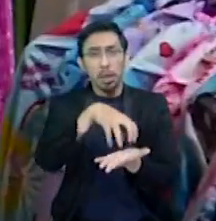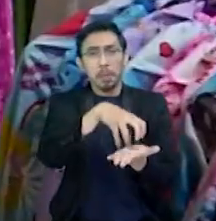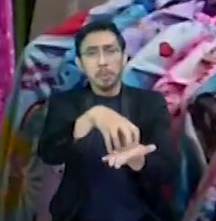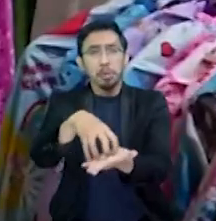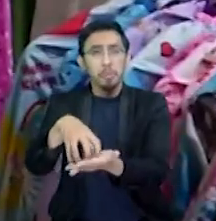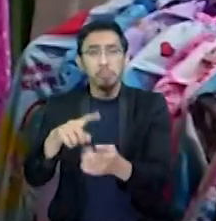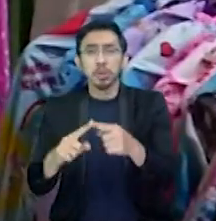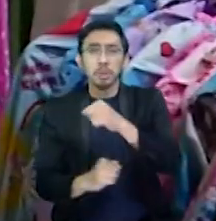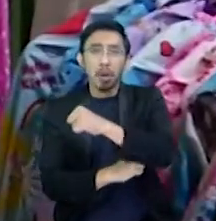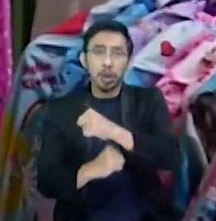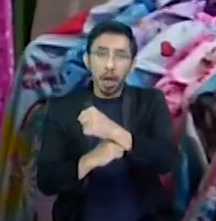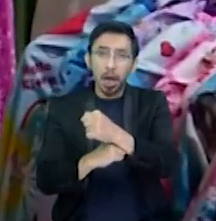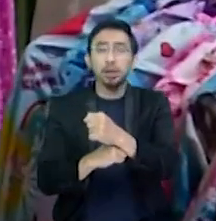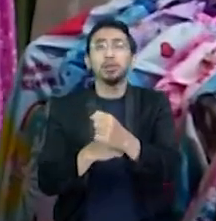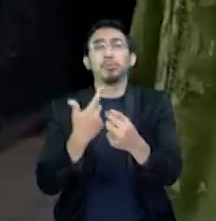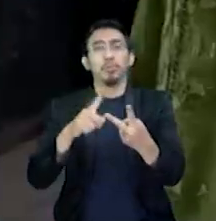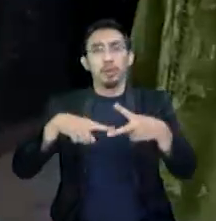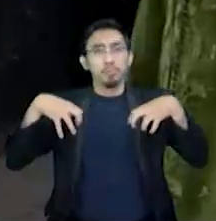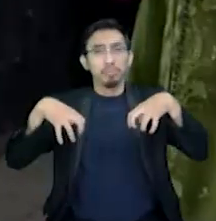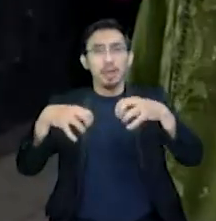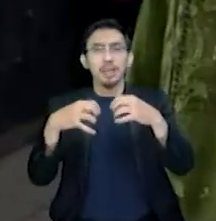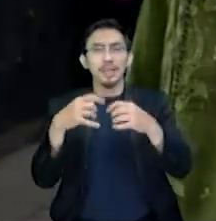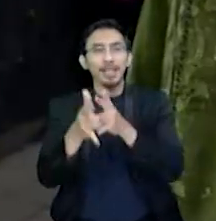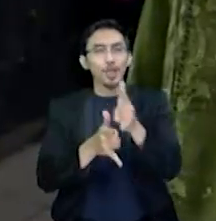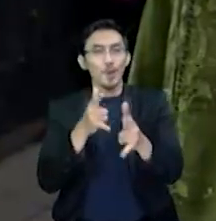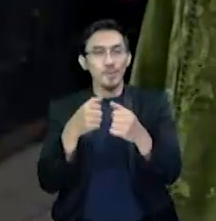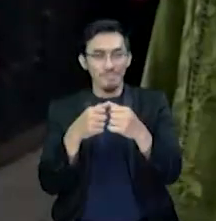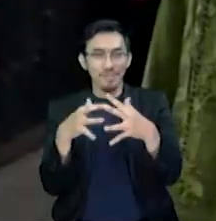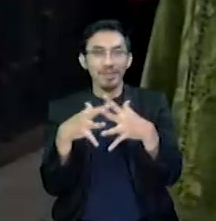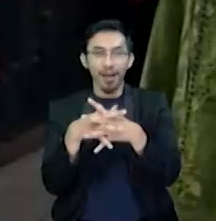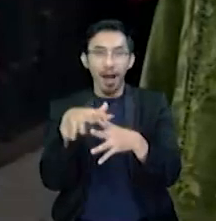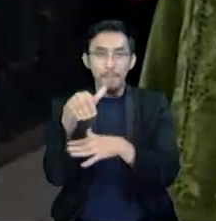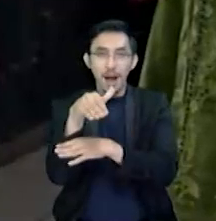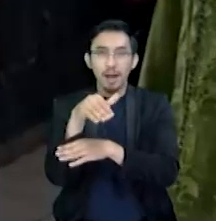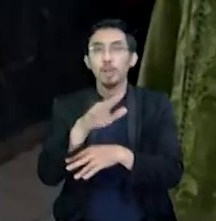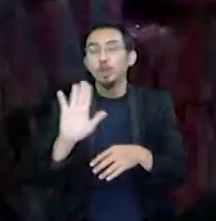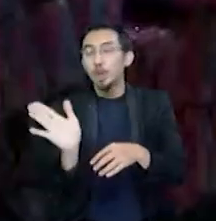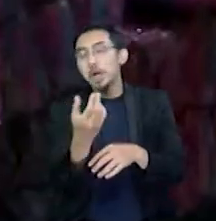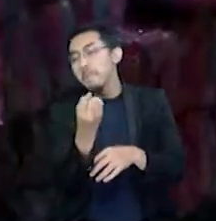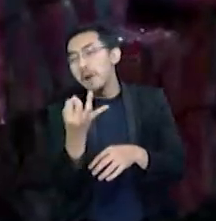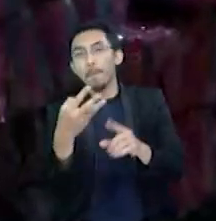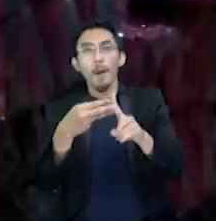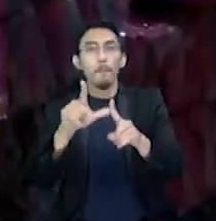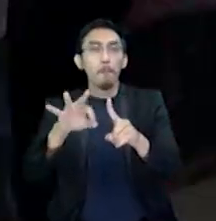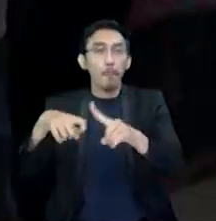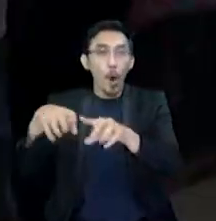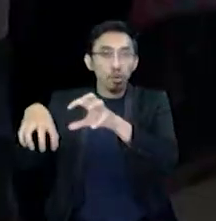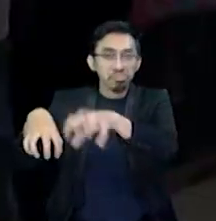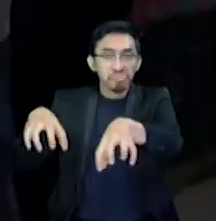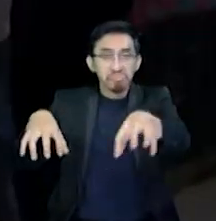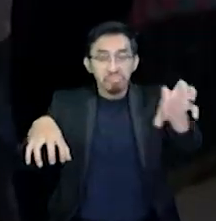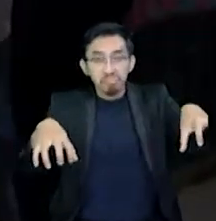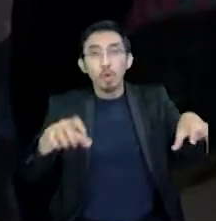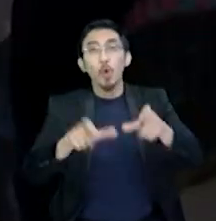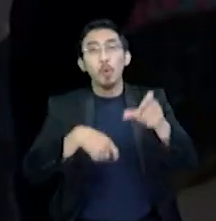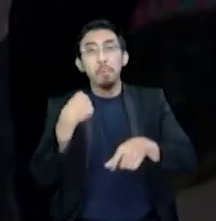jembatan penyeberangan multiguna sisi stasiun Tanah Abang, serta sejumlah blok. Mayoritas pengunjung datang membeli peralatan ibadah dan juga baju